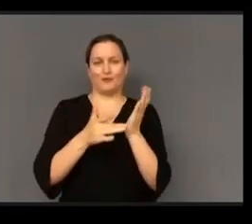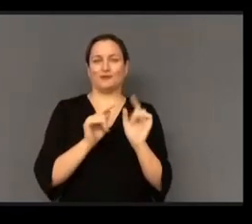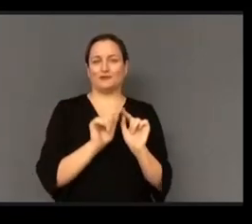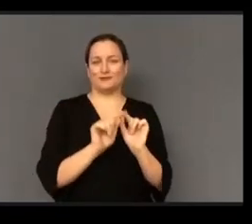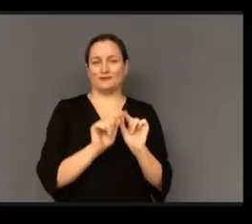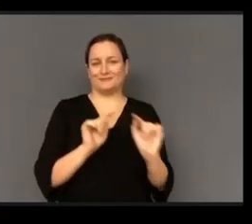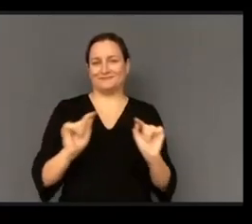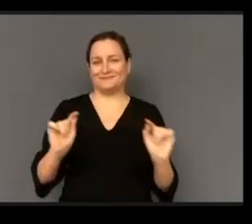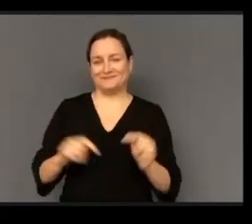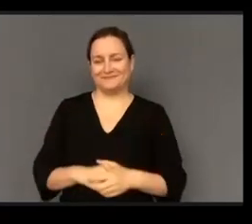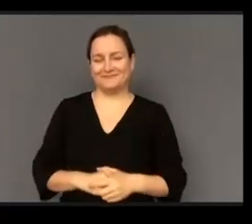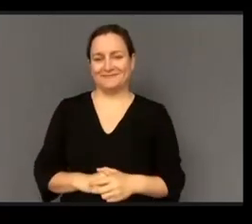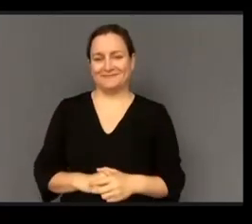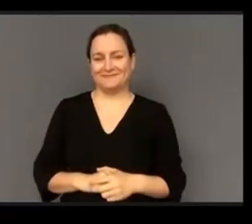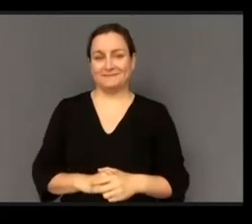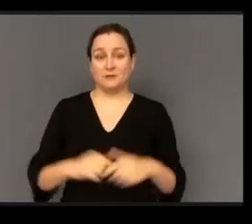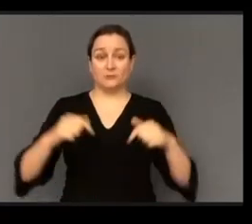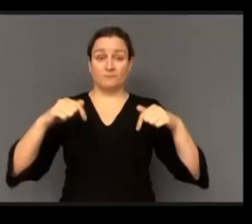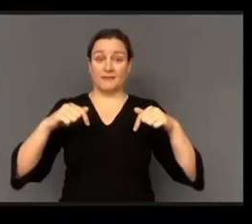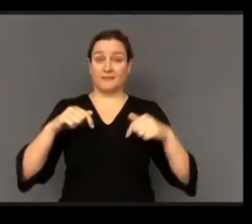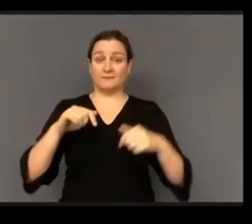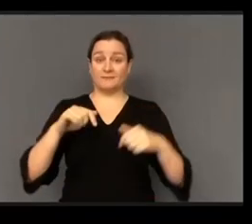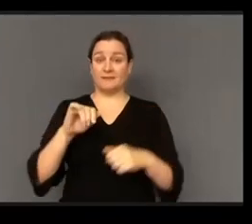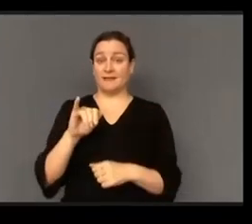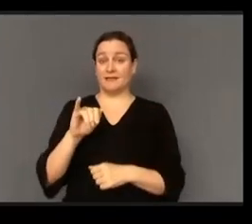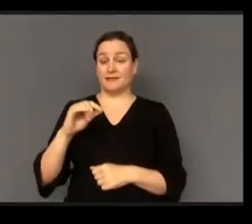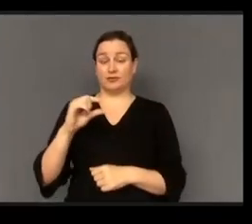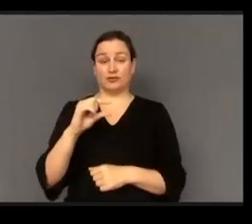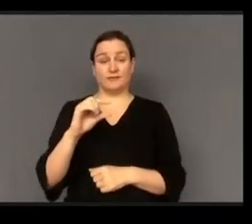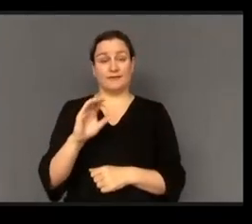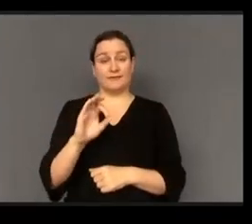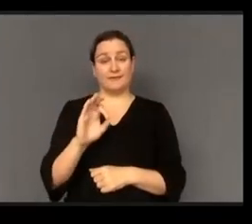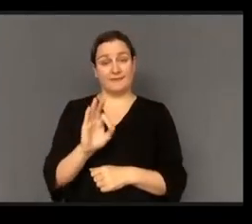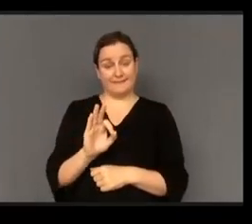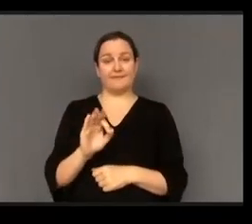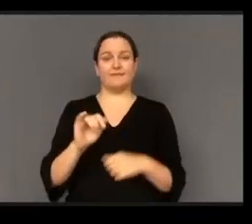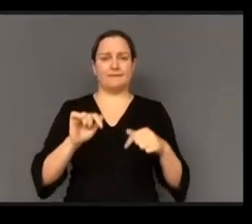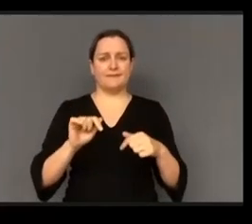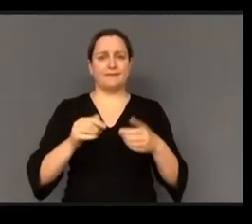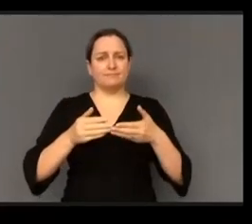互联网是一个自由和多元化表达的场所，